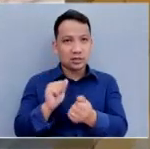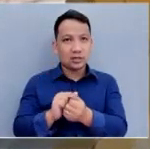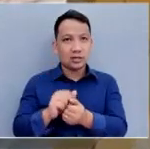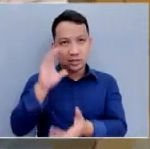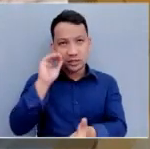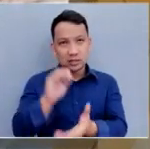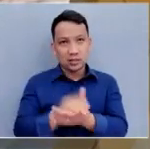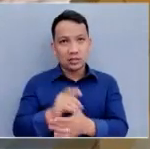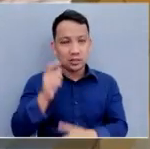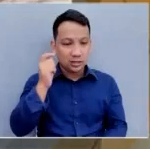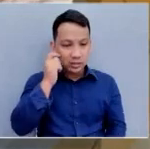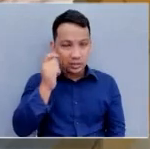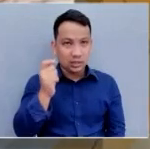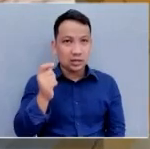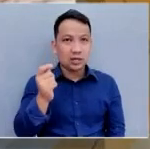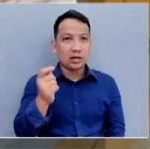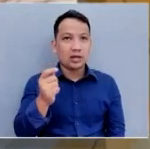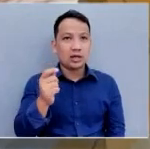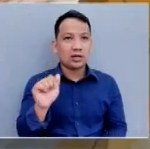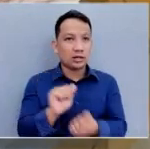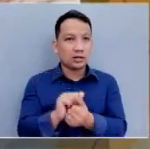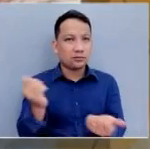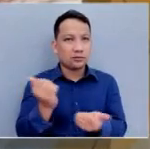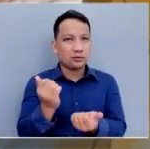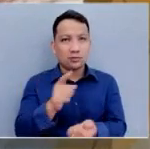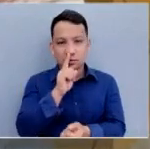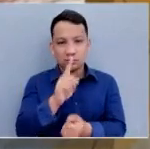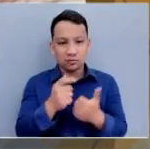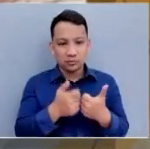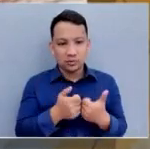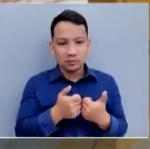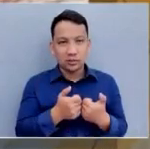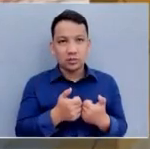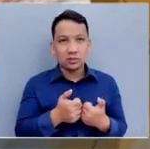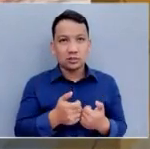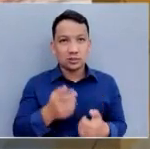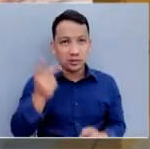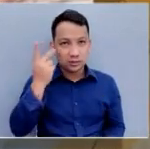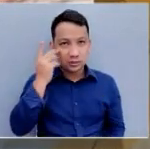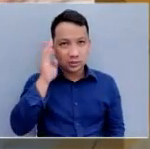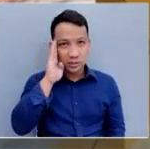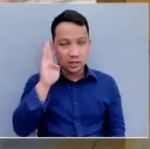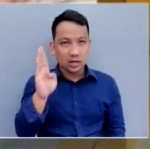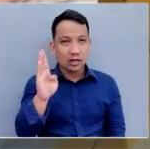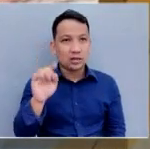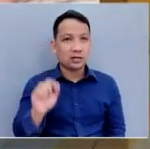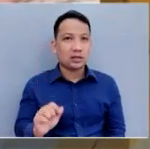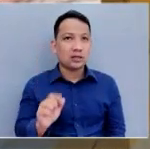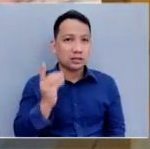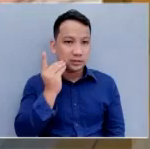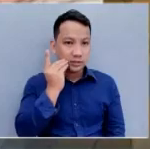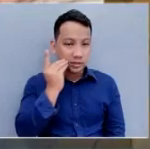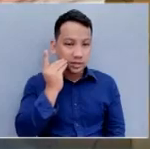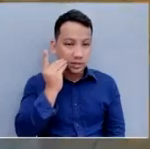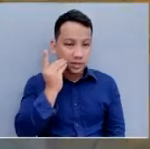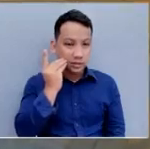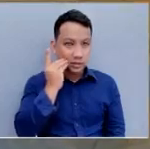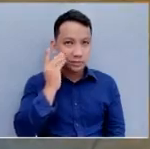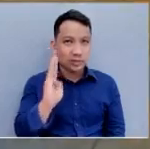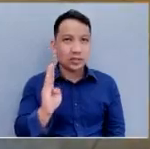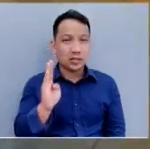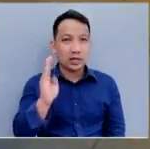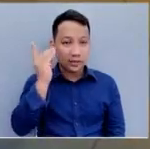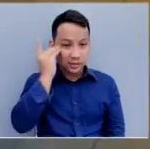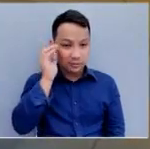na si Tintin Bersola Babaw at ang reel-to-reel couple na sina Catherine Bernardo at Daniel Padilla.